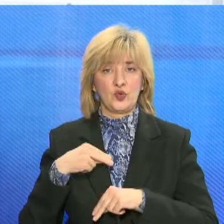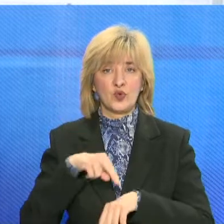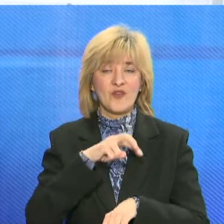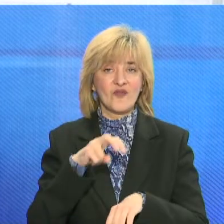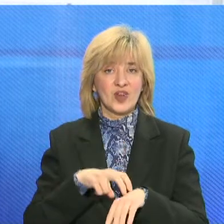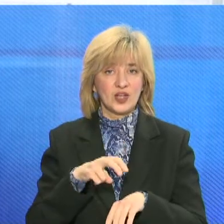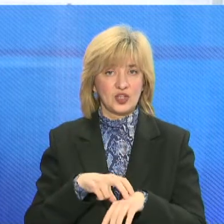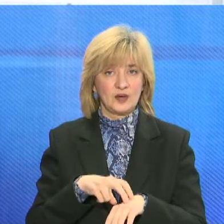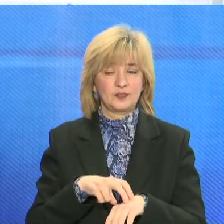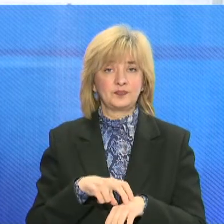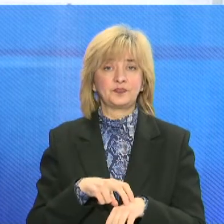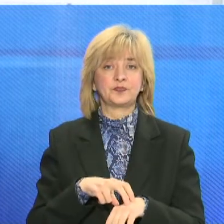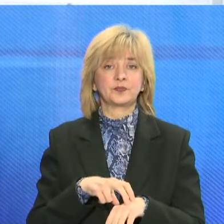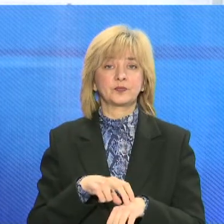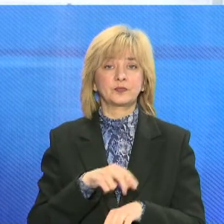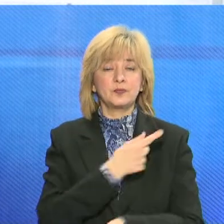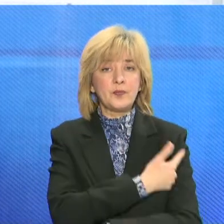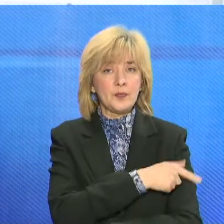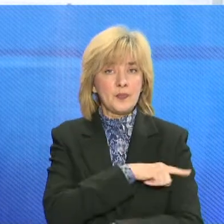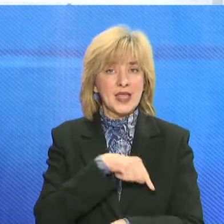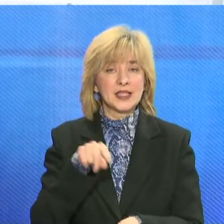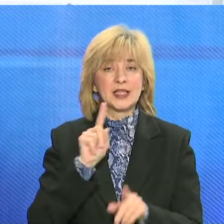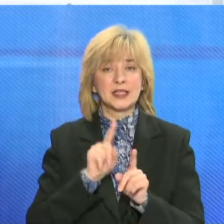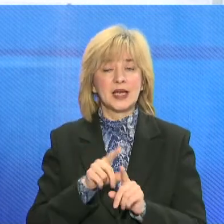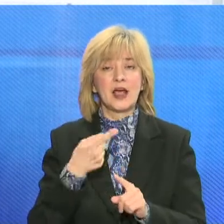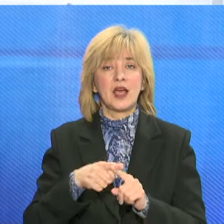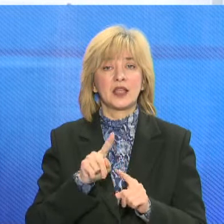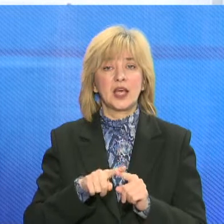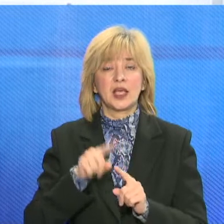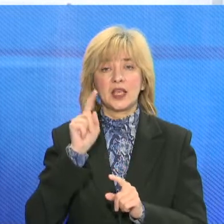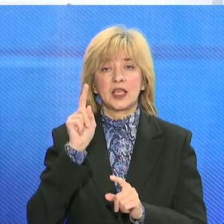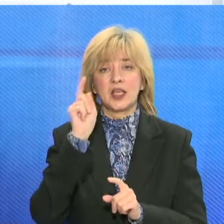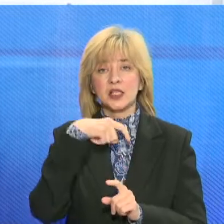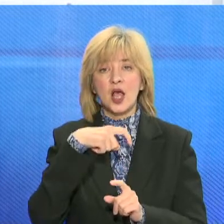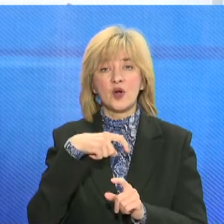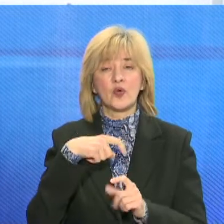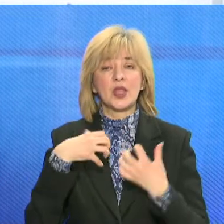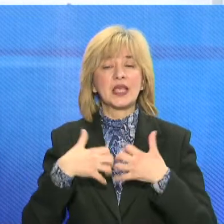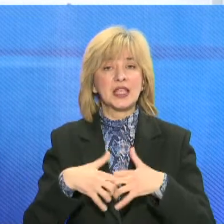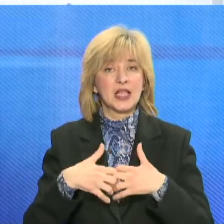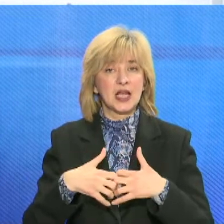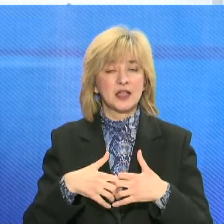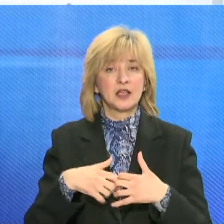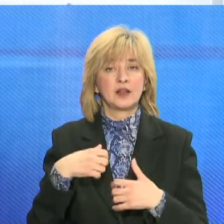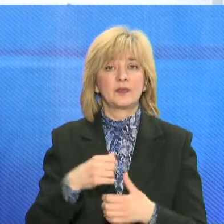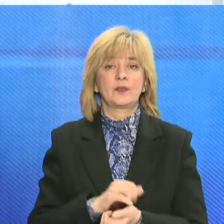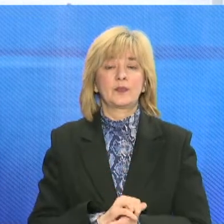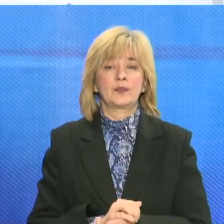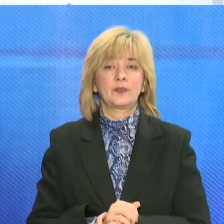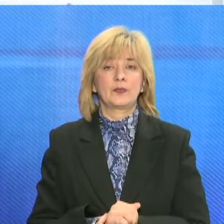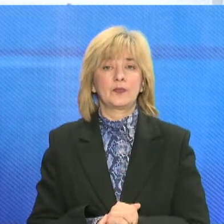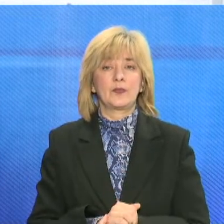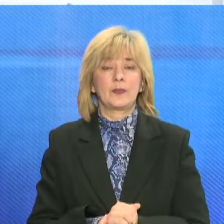труд медсестры. Это и кислородные генераторы, это и помощь с средствами индивидуальной защиты.